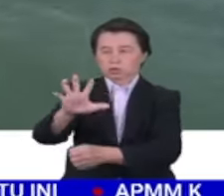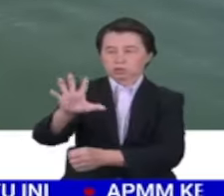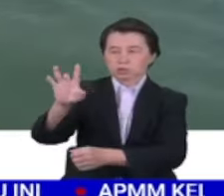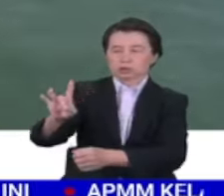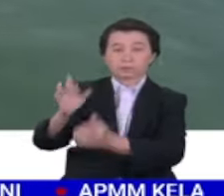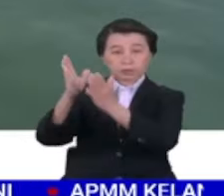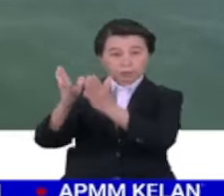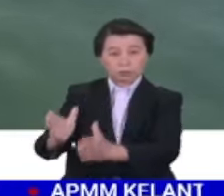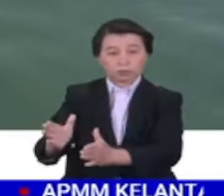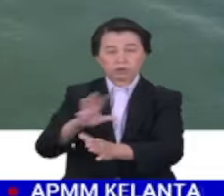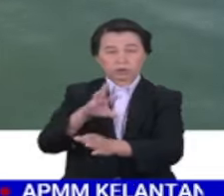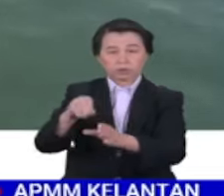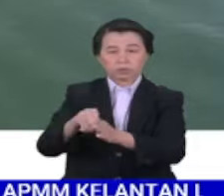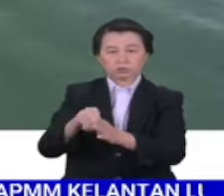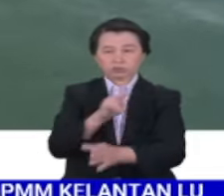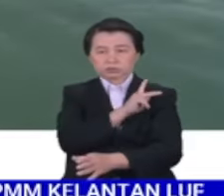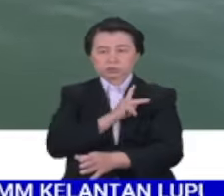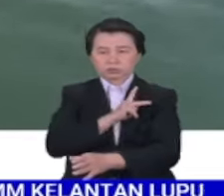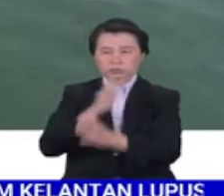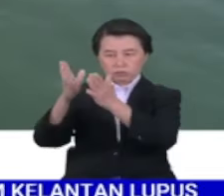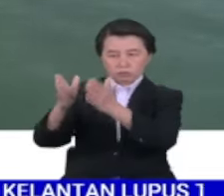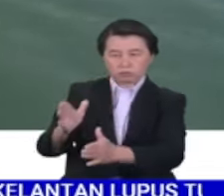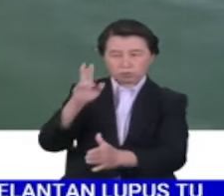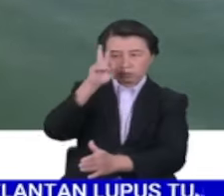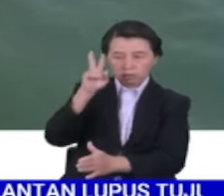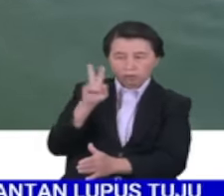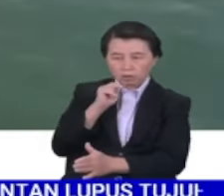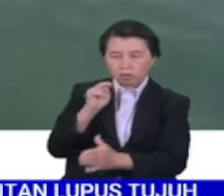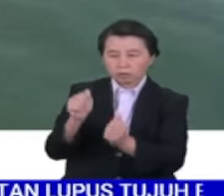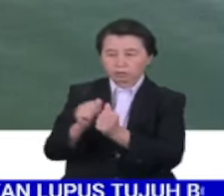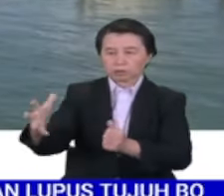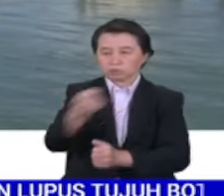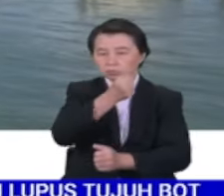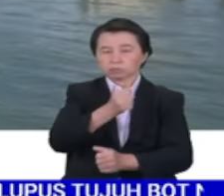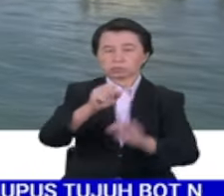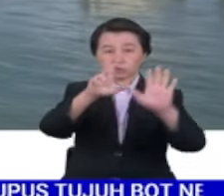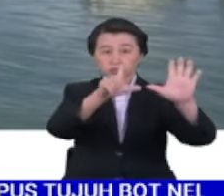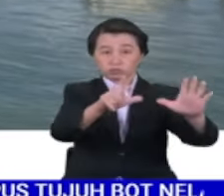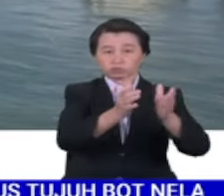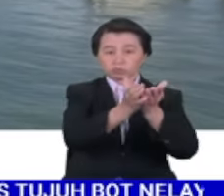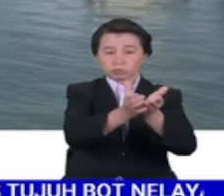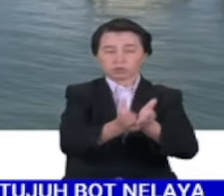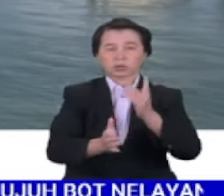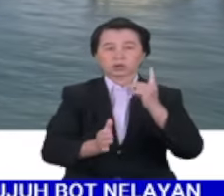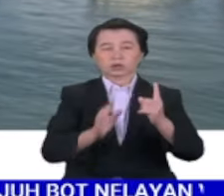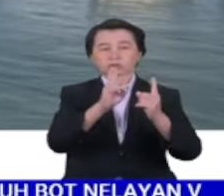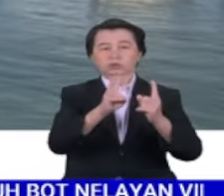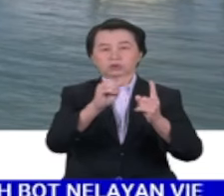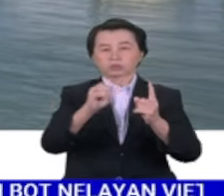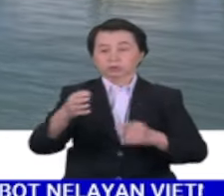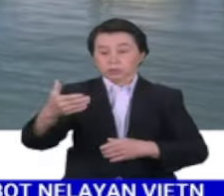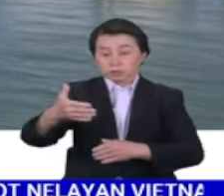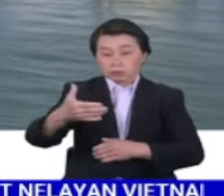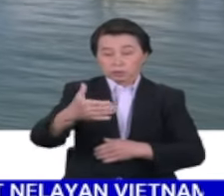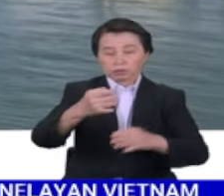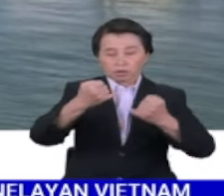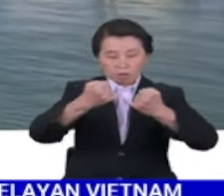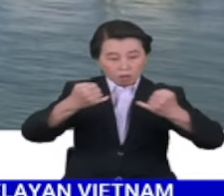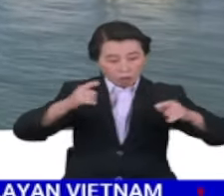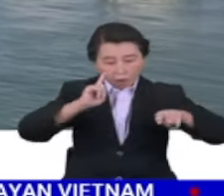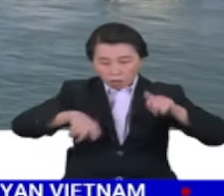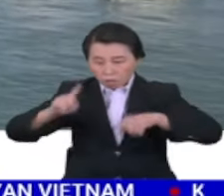58 kru termasuk tekong warga Vietnam dengan rampasan 1700 kg ikan berbagai